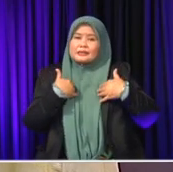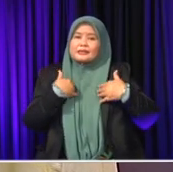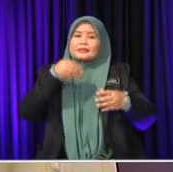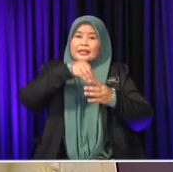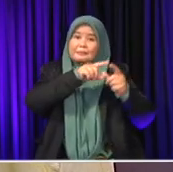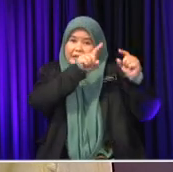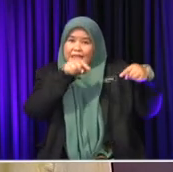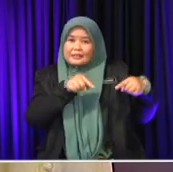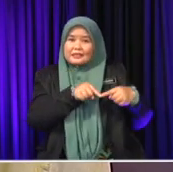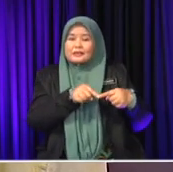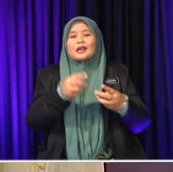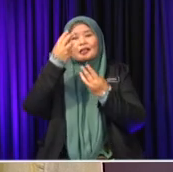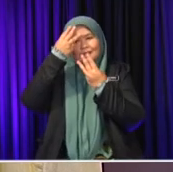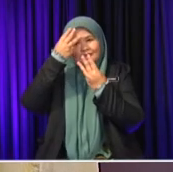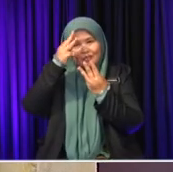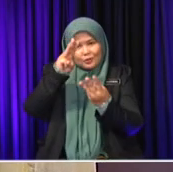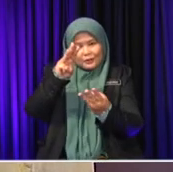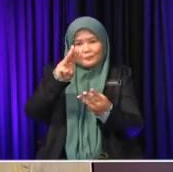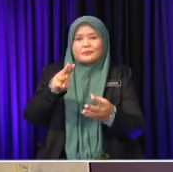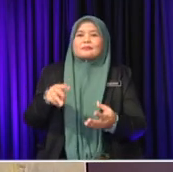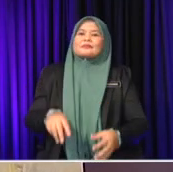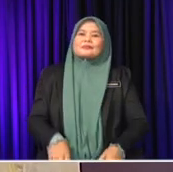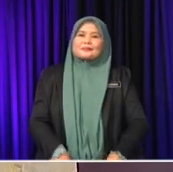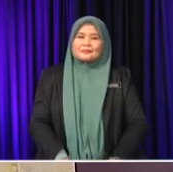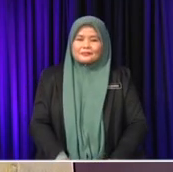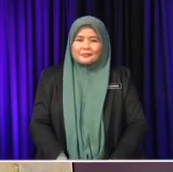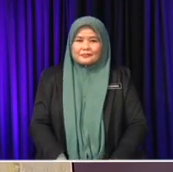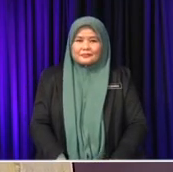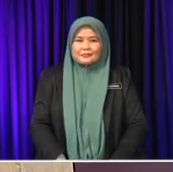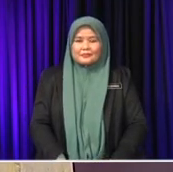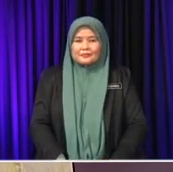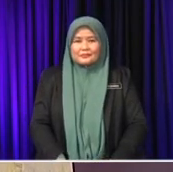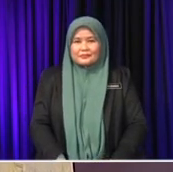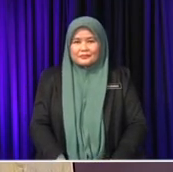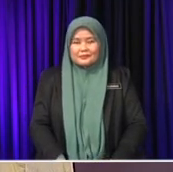hati Taqwa Inna akromakum